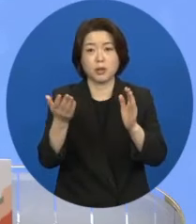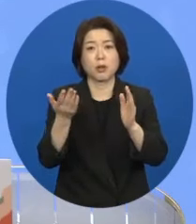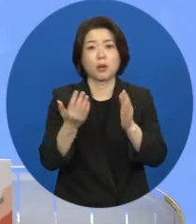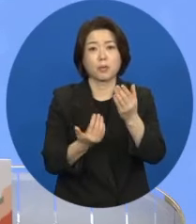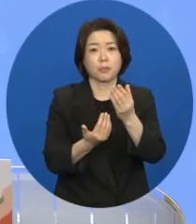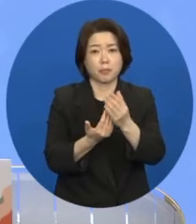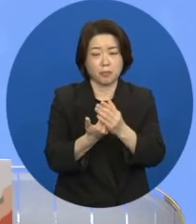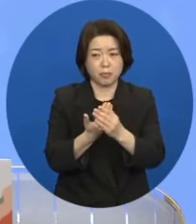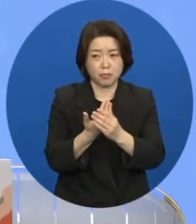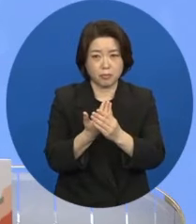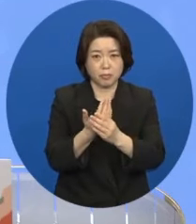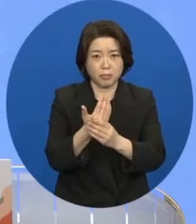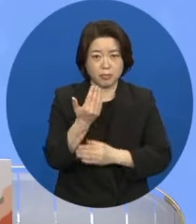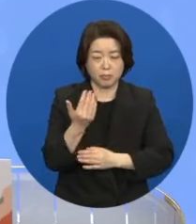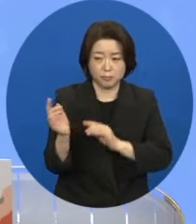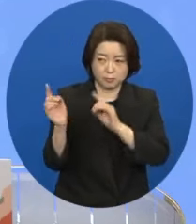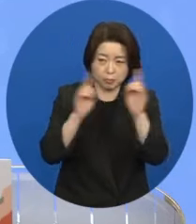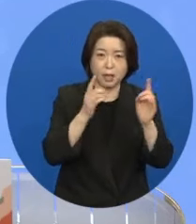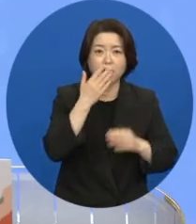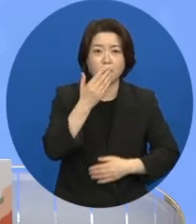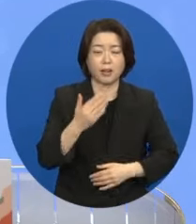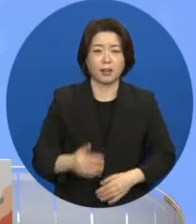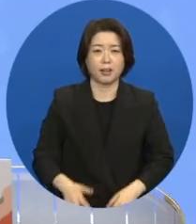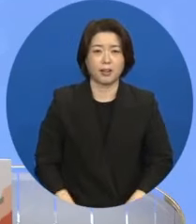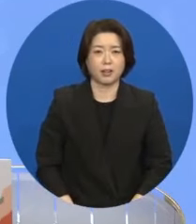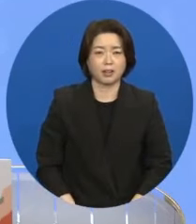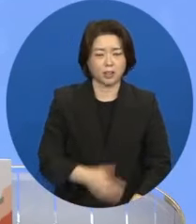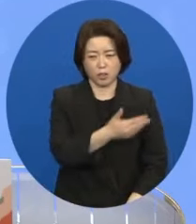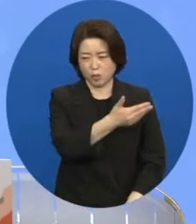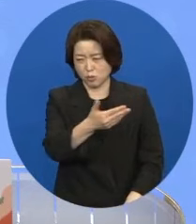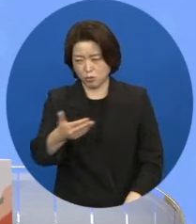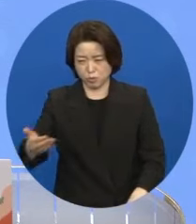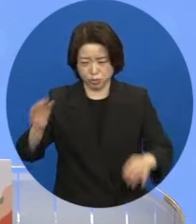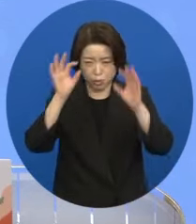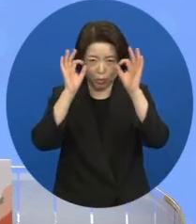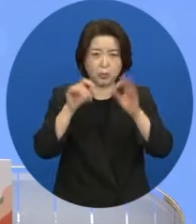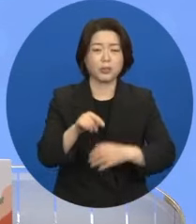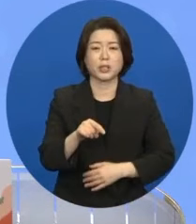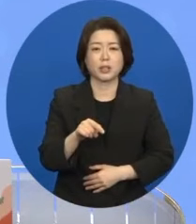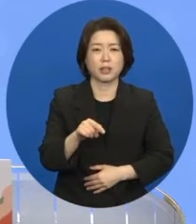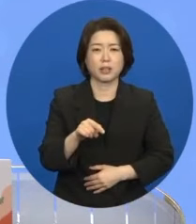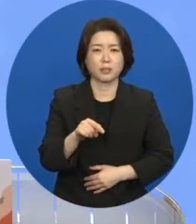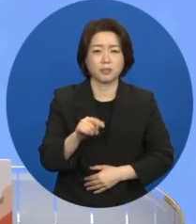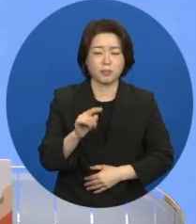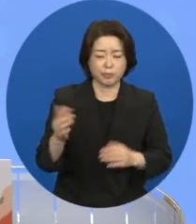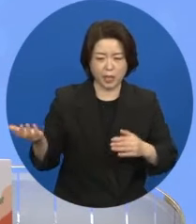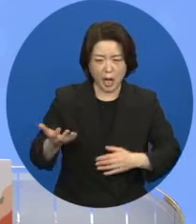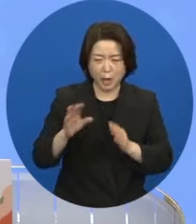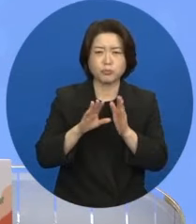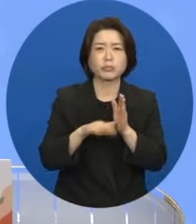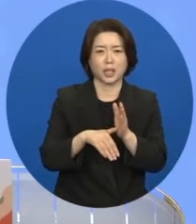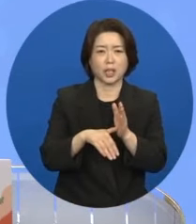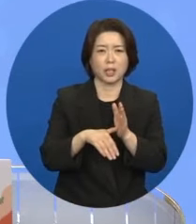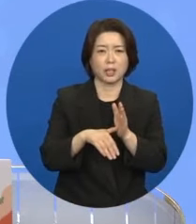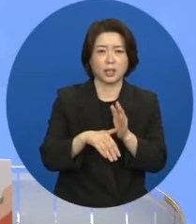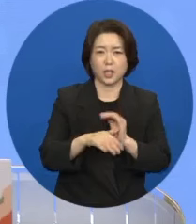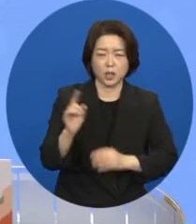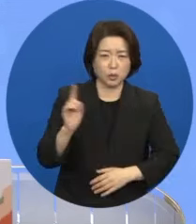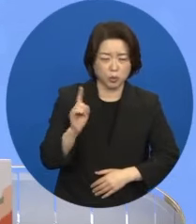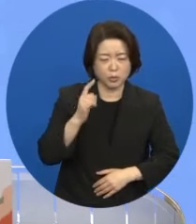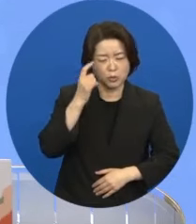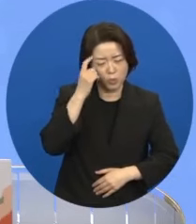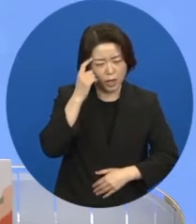태원을 하게 되었습니다 지난 그 과정을 쭉 보니까 그 아플 때에는 도무지